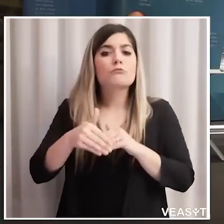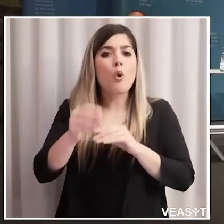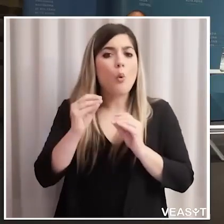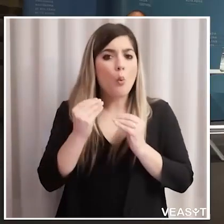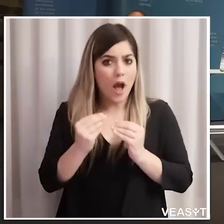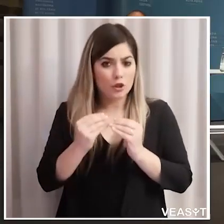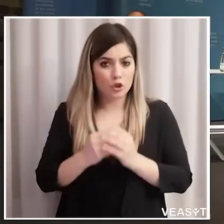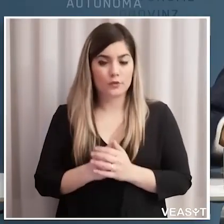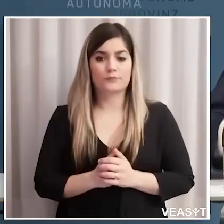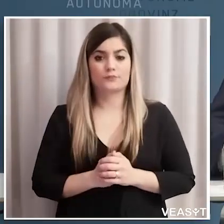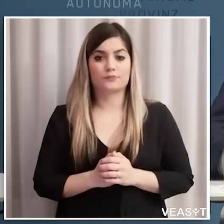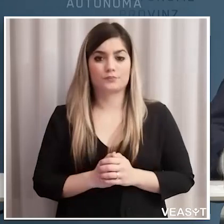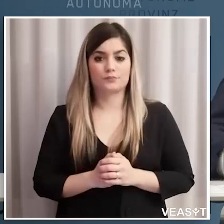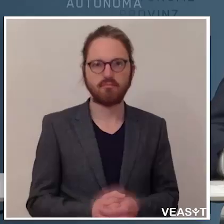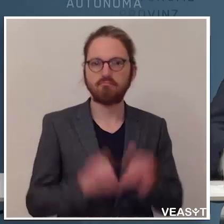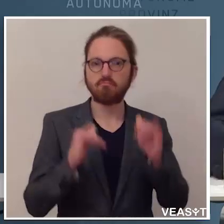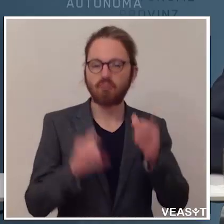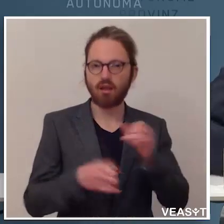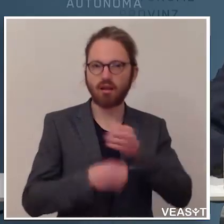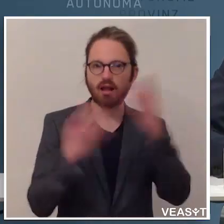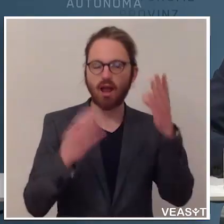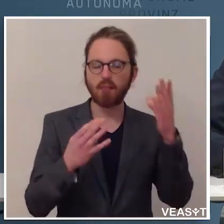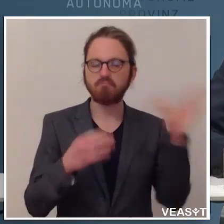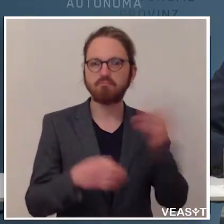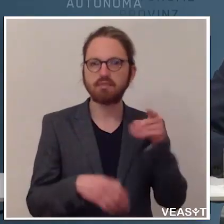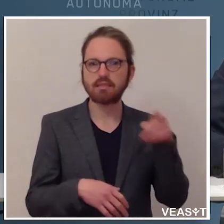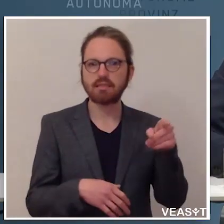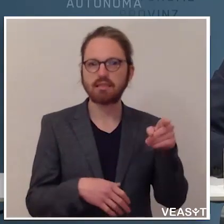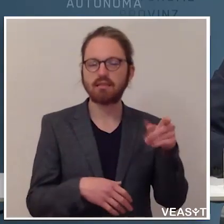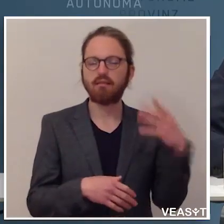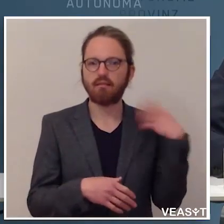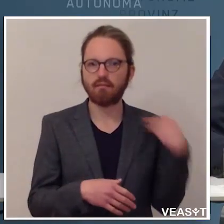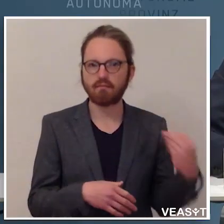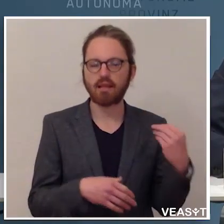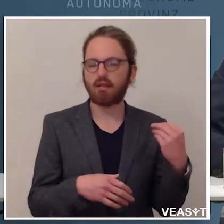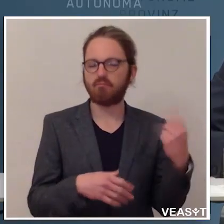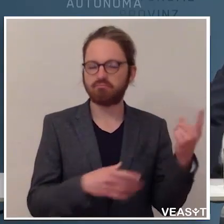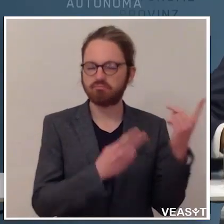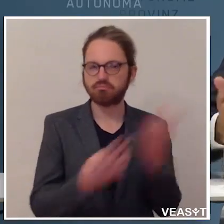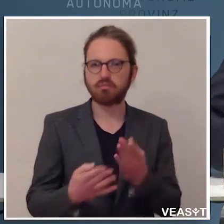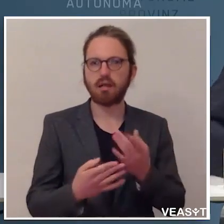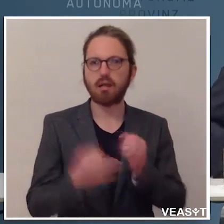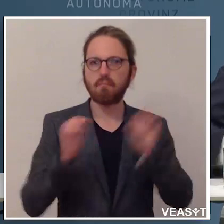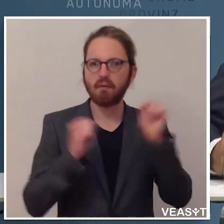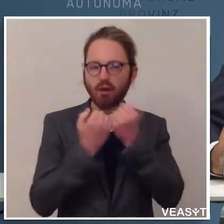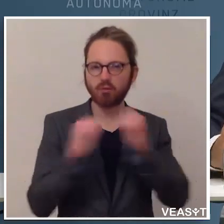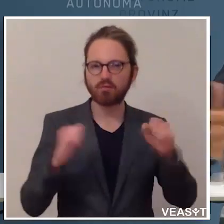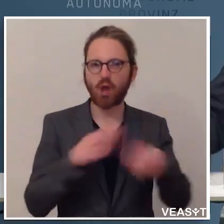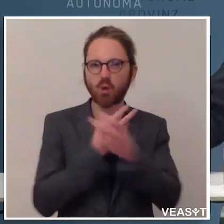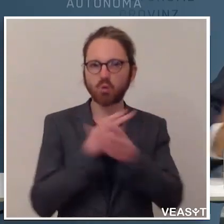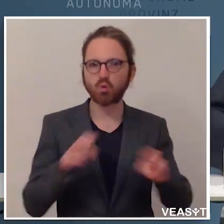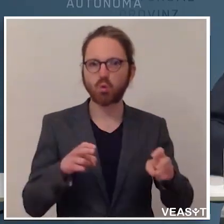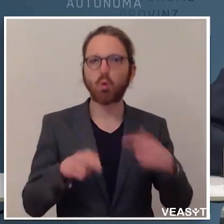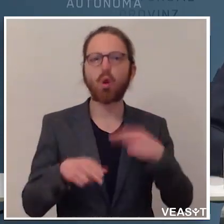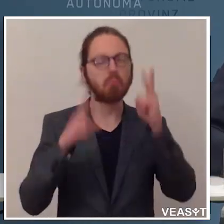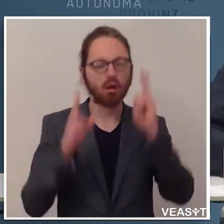Ja, natürlich mit dieser Wiederherstellung der Bewegungsfreiheit in Südtirol kann man sich natürlich auch dann in Südtirol zu